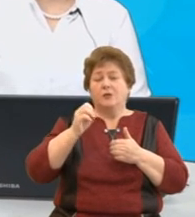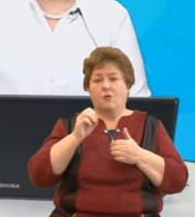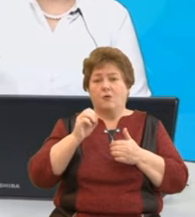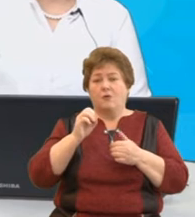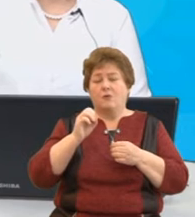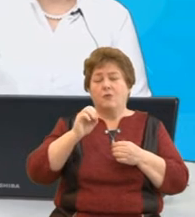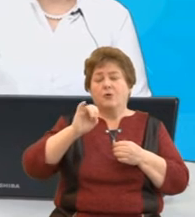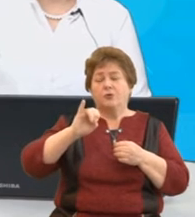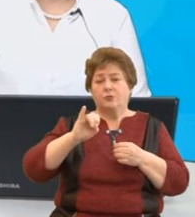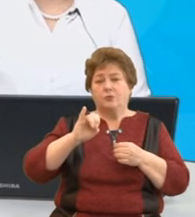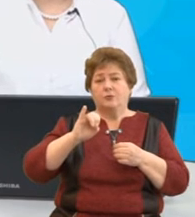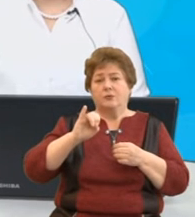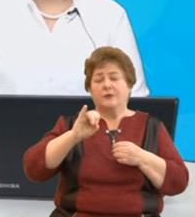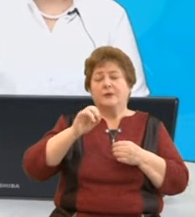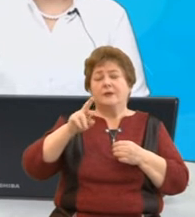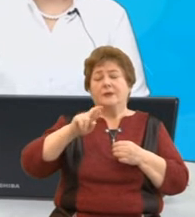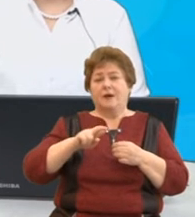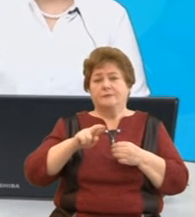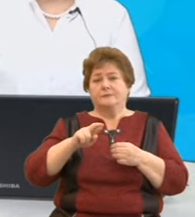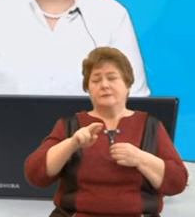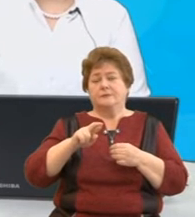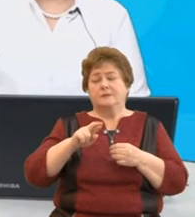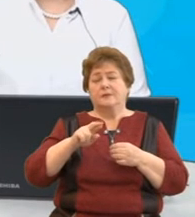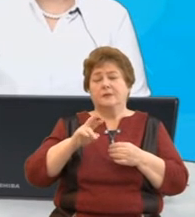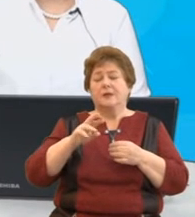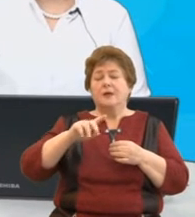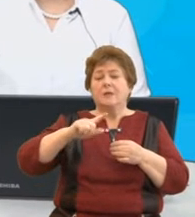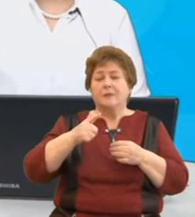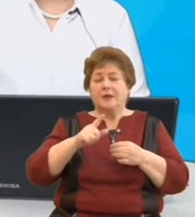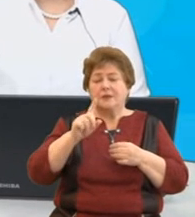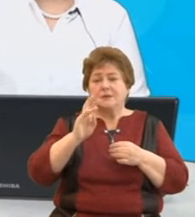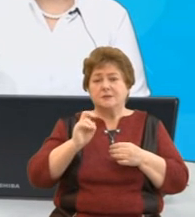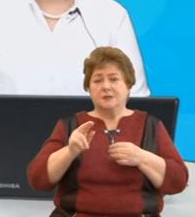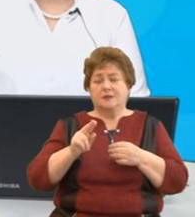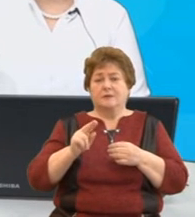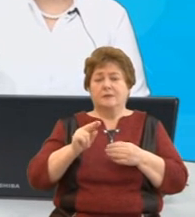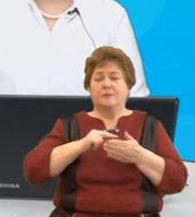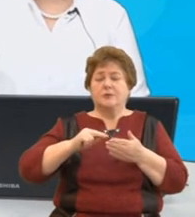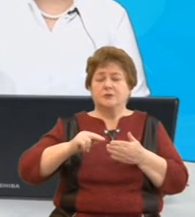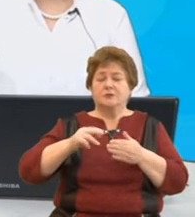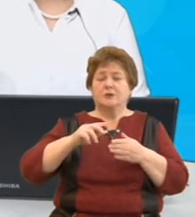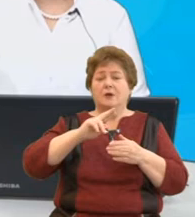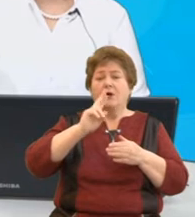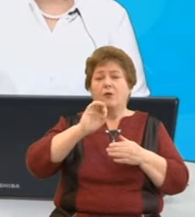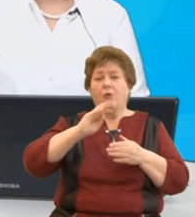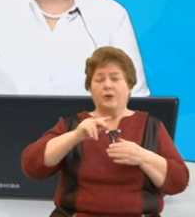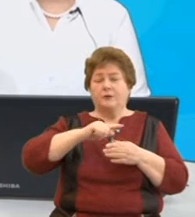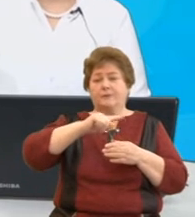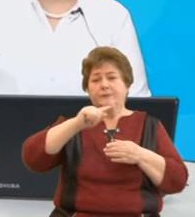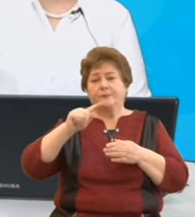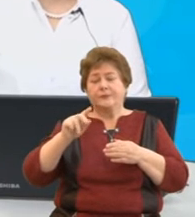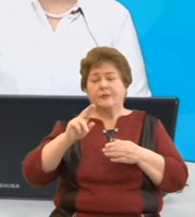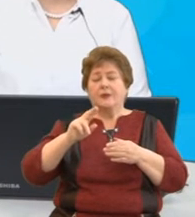ю я а мягкий разделительный знак пишется в корне слова